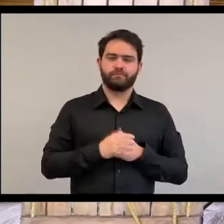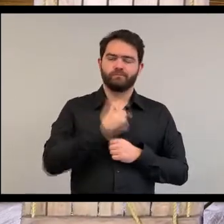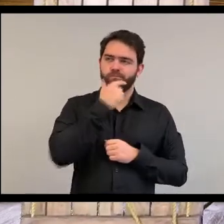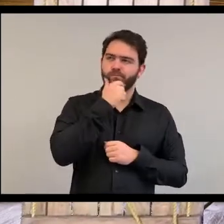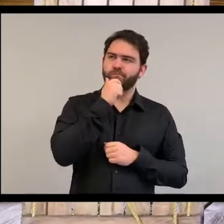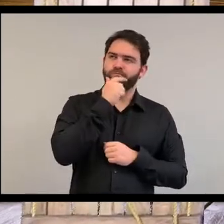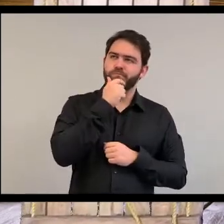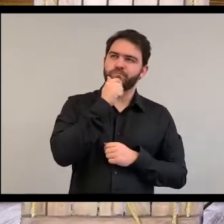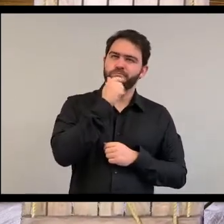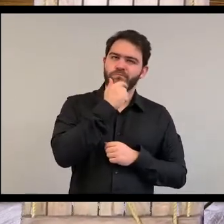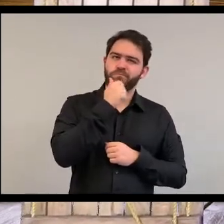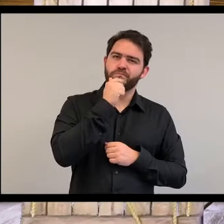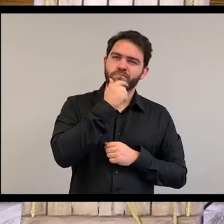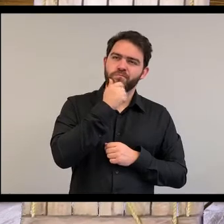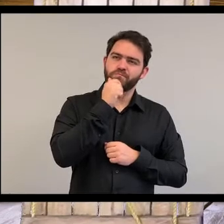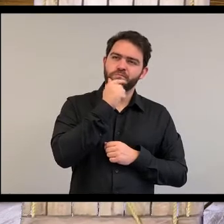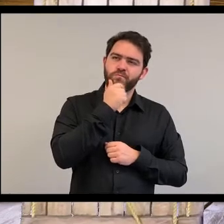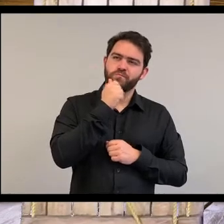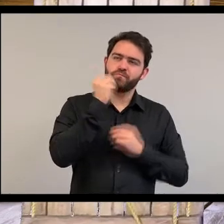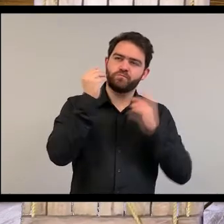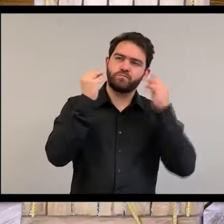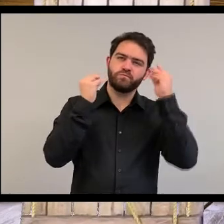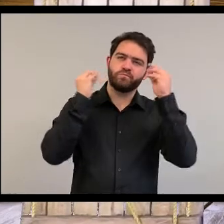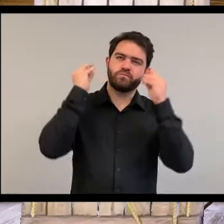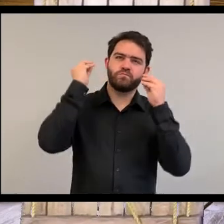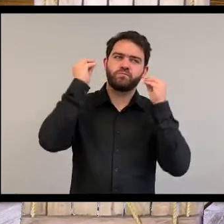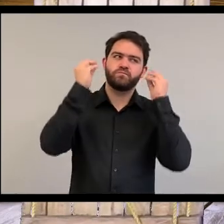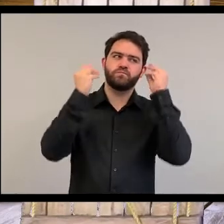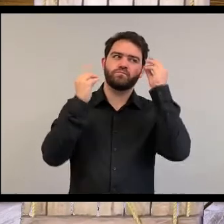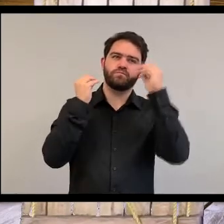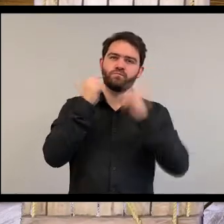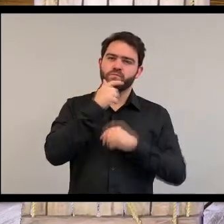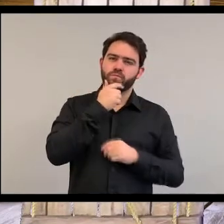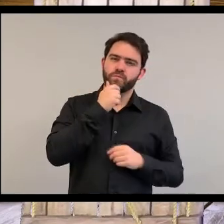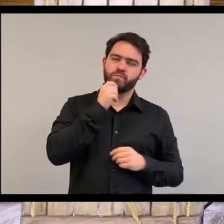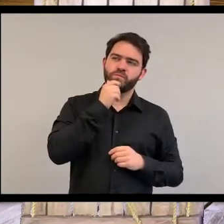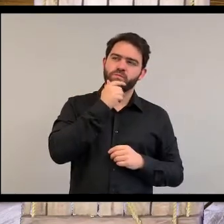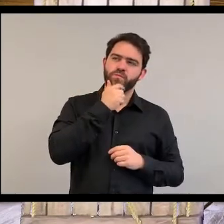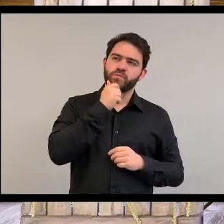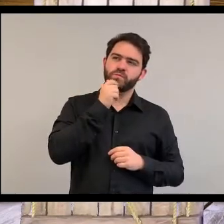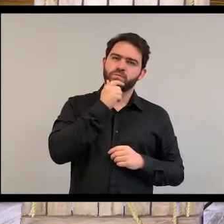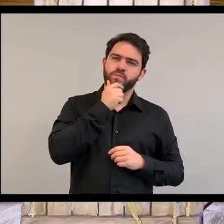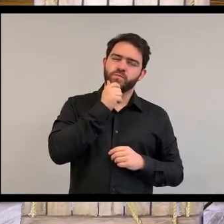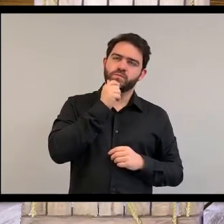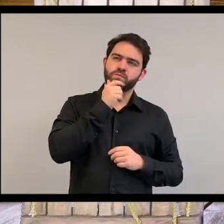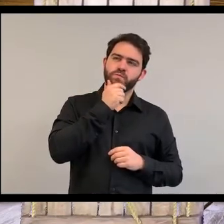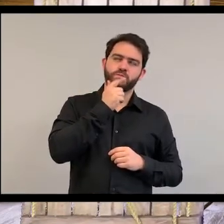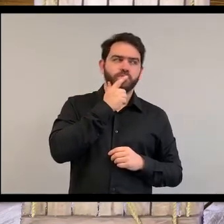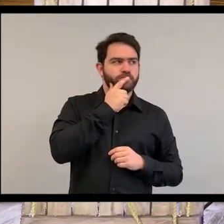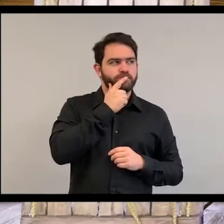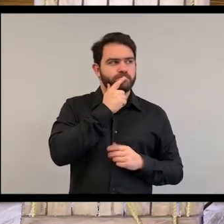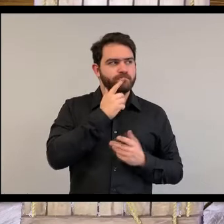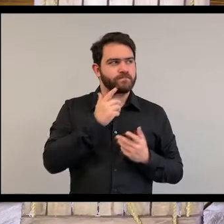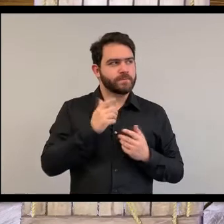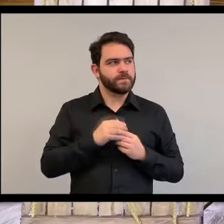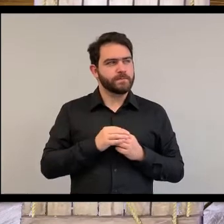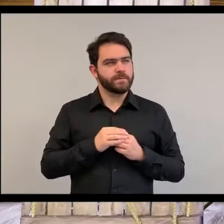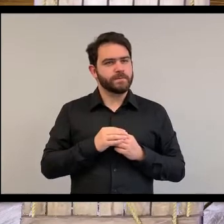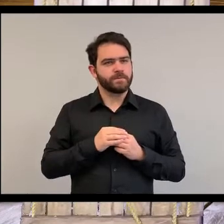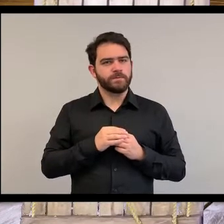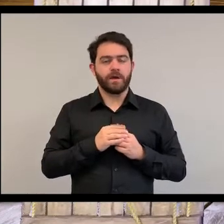francs d'être un sauvage avec toi. Hum, Luc ne répondit pas. Il